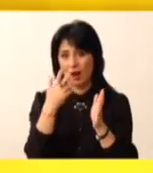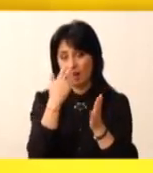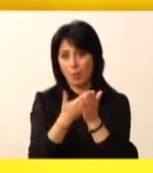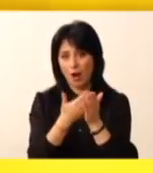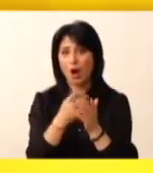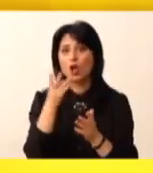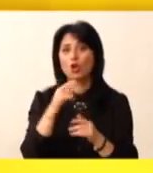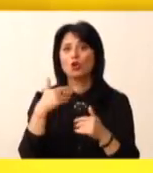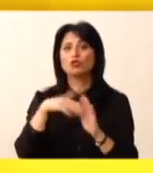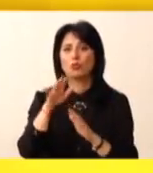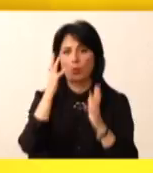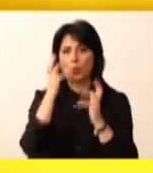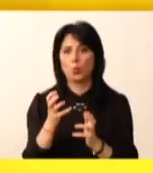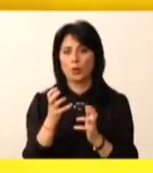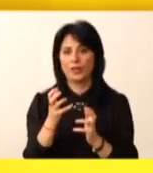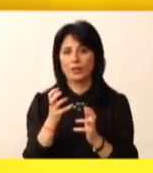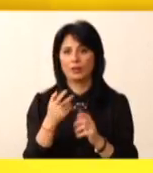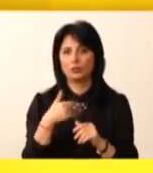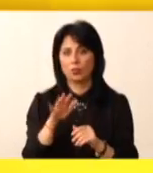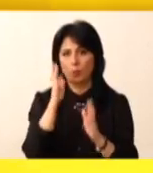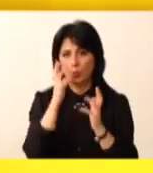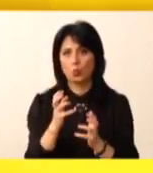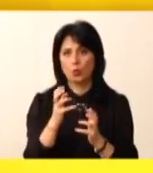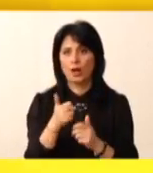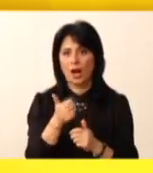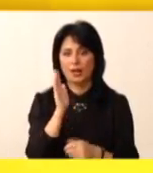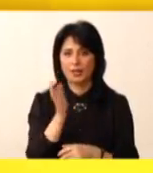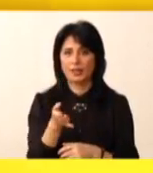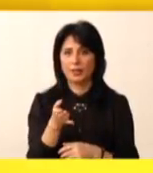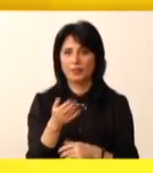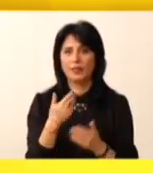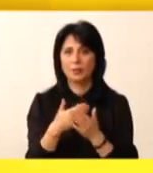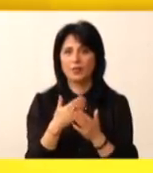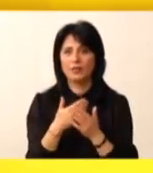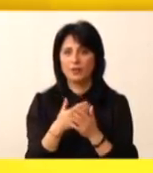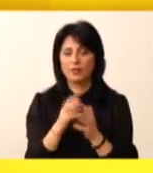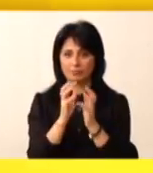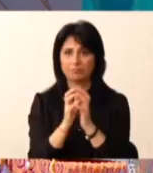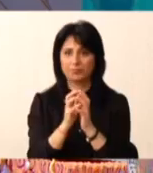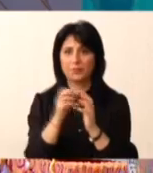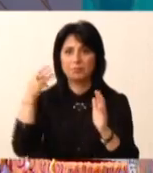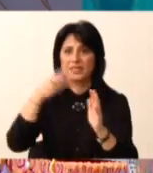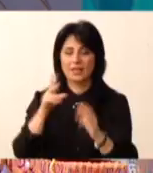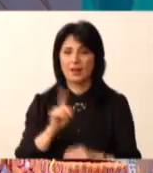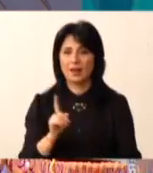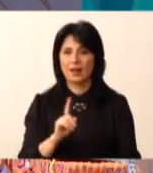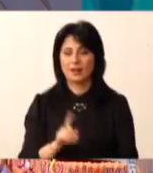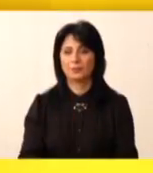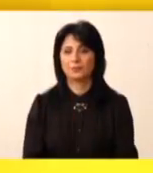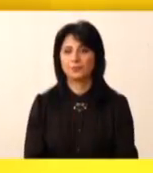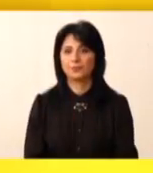იყოს, მაგრამ მუქი ფერის და გაუმჭვირი ჭურჭელი კიდე უფრო კარგი იქნება, მაგალითად კერამიკული იყოს მსისხივების. დიახ.